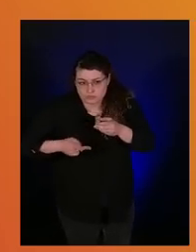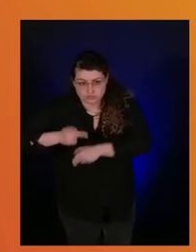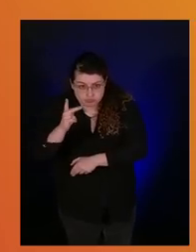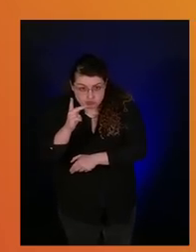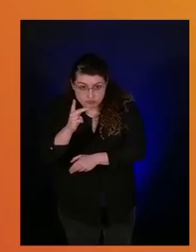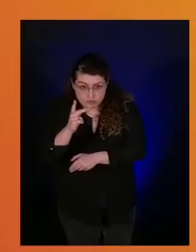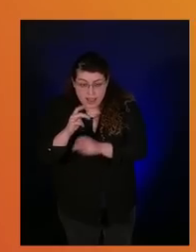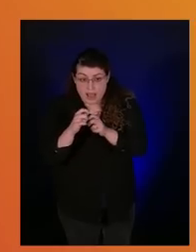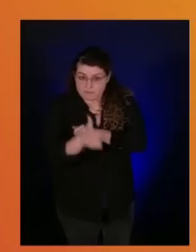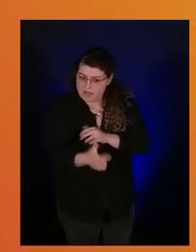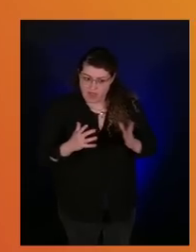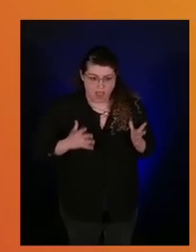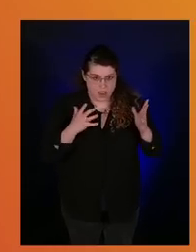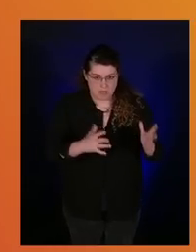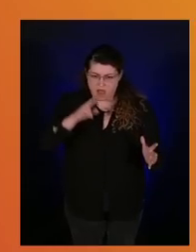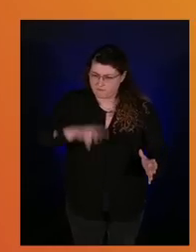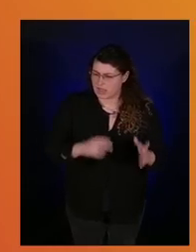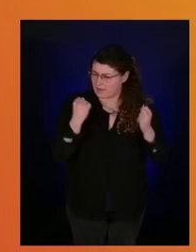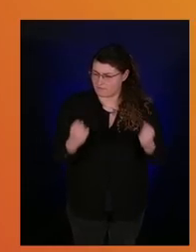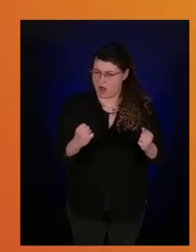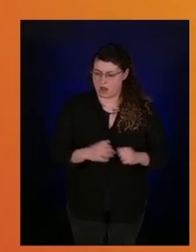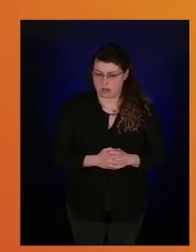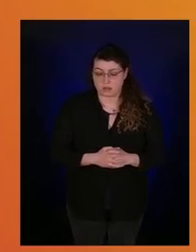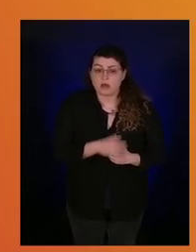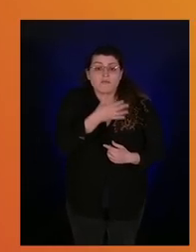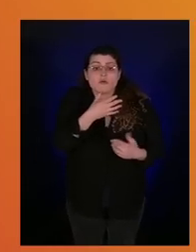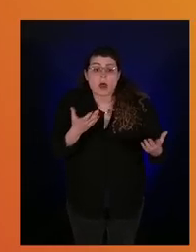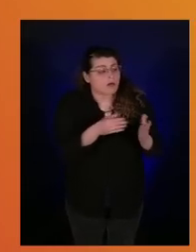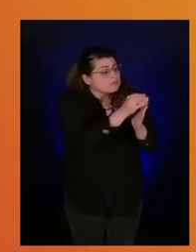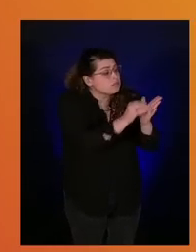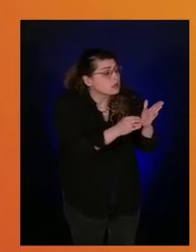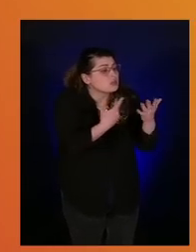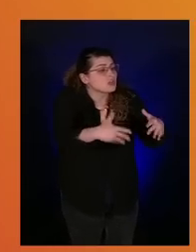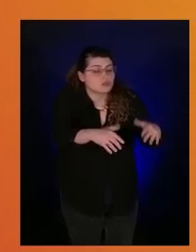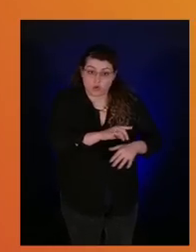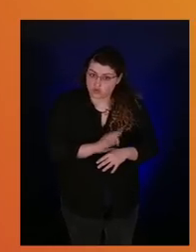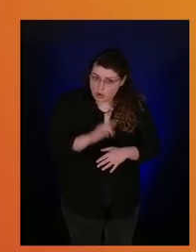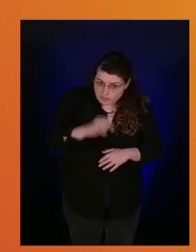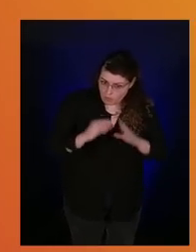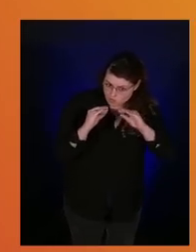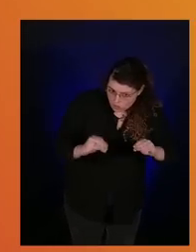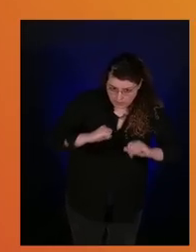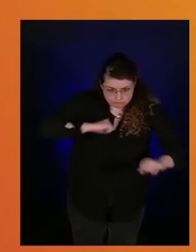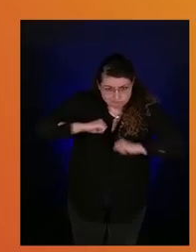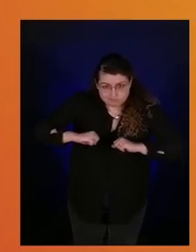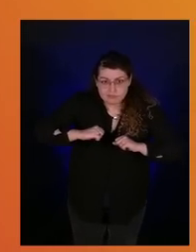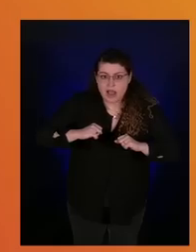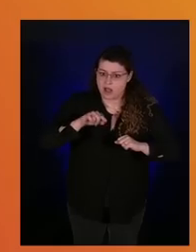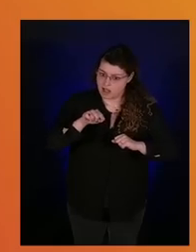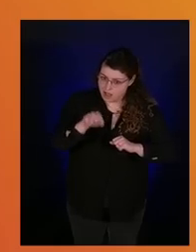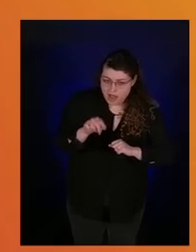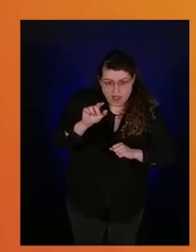demande un engagement vrai et fort. Il ne suffit pas de l'écrire, mais l'impulsion de la mise en œuvre doit être